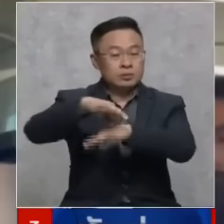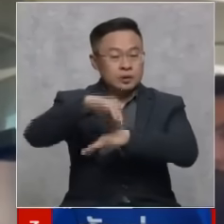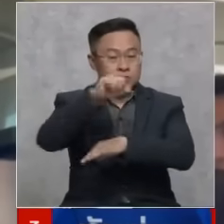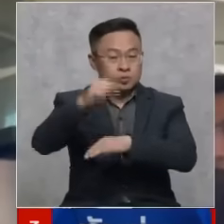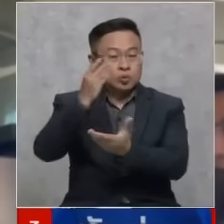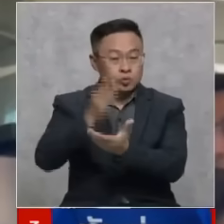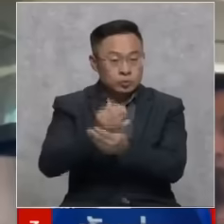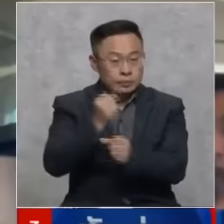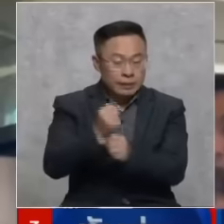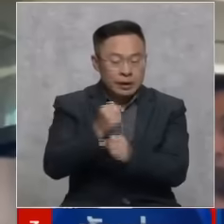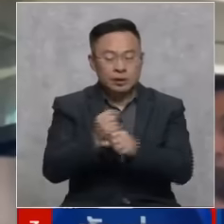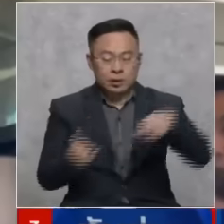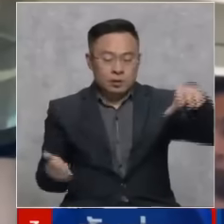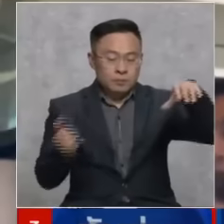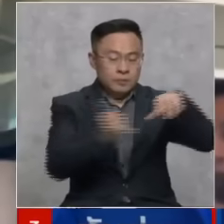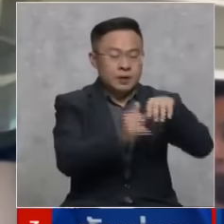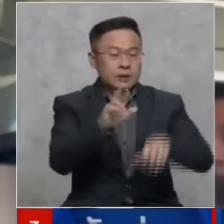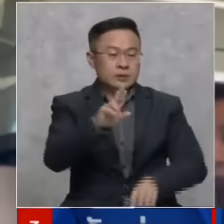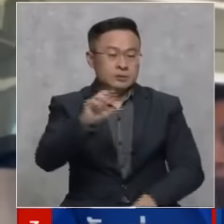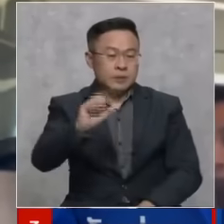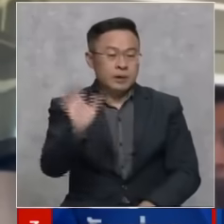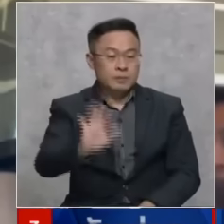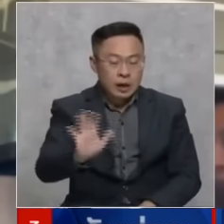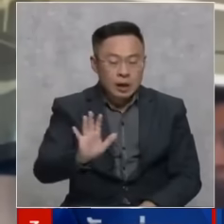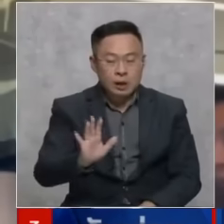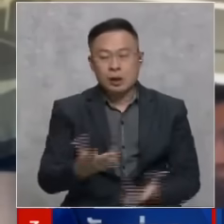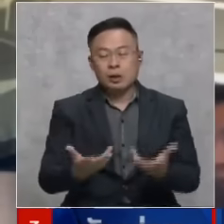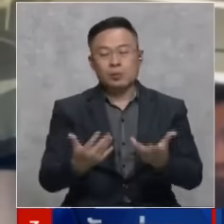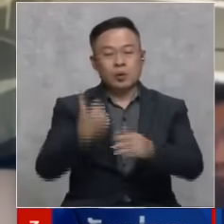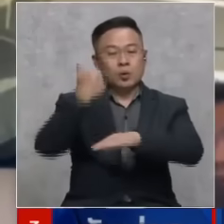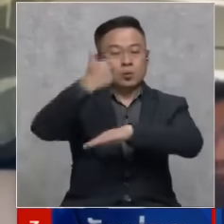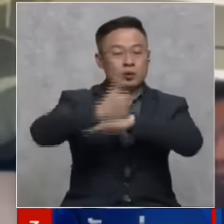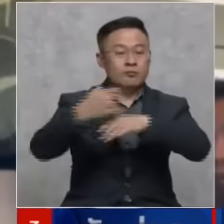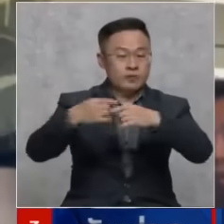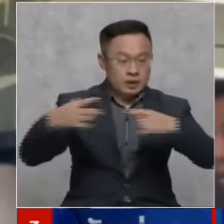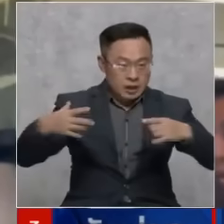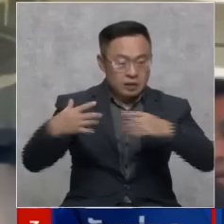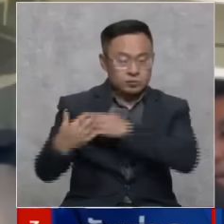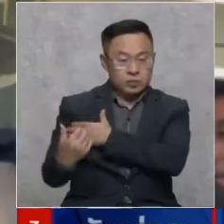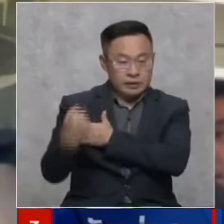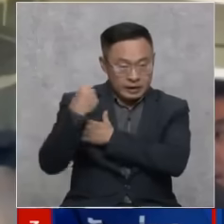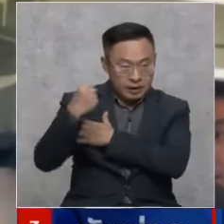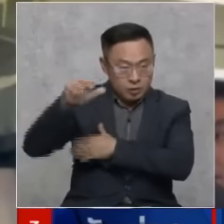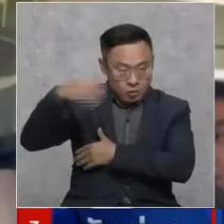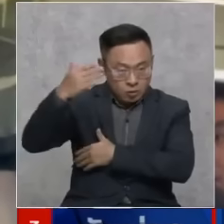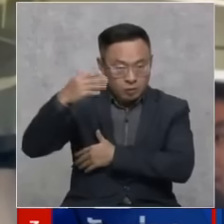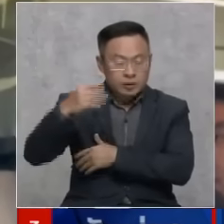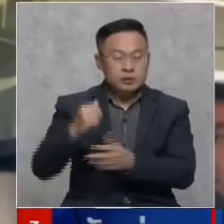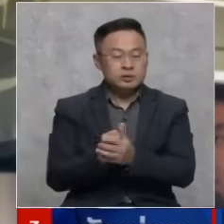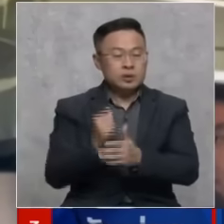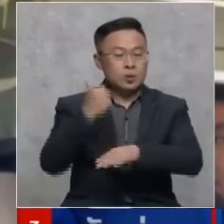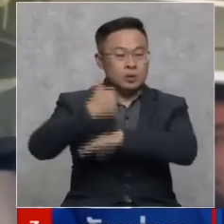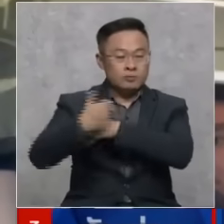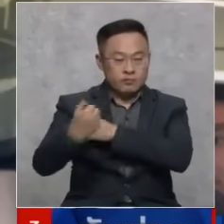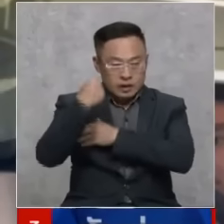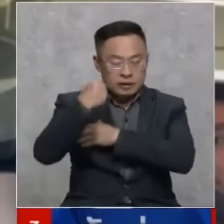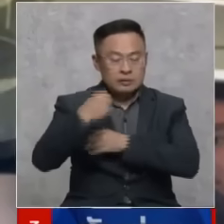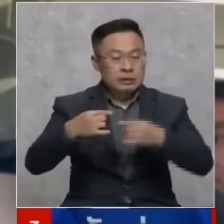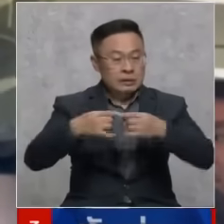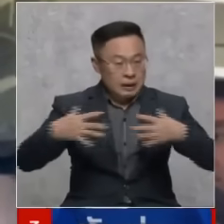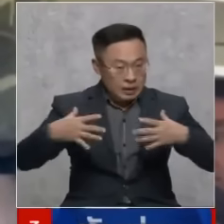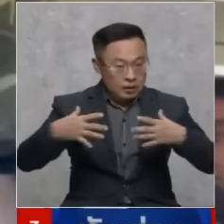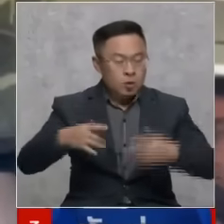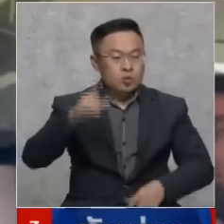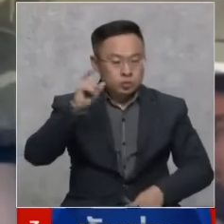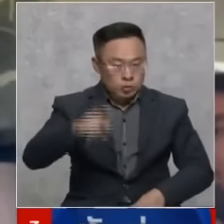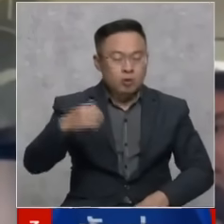การเมืองมันเป็นขนาดนี้มันก็ต้องมีฝ่ายค้านที่เข้มแข็งใช่ไหมคะแล้วการที่ฝ่ายค้านจะเข้มแข็งได้ก็ต้องมีผู้นำก่อนค่ะผมก็เลยต้องล